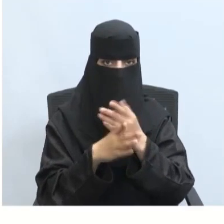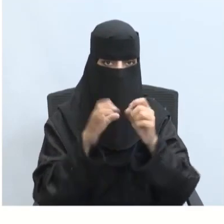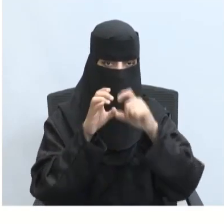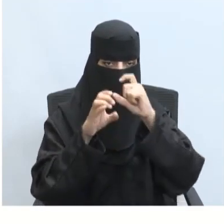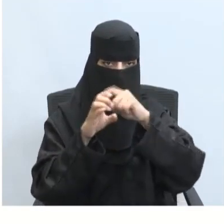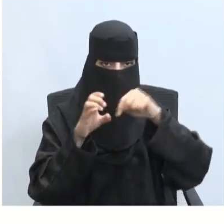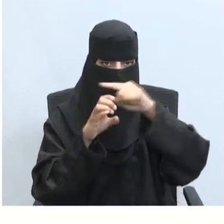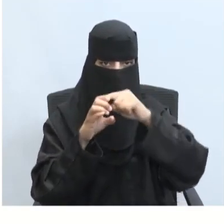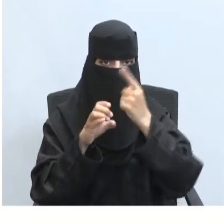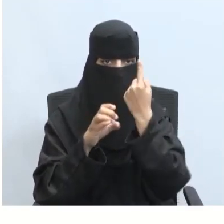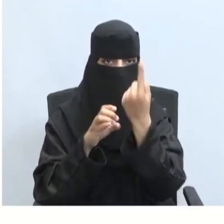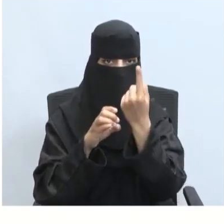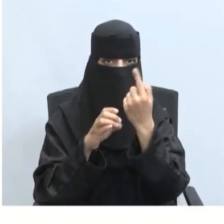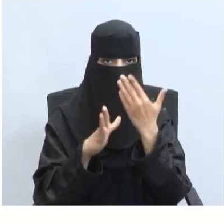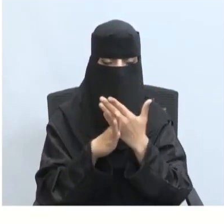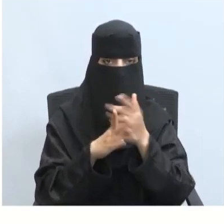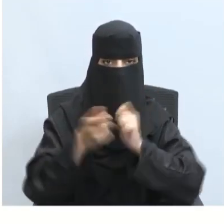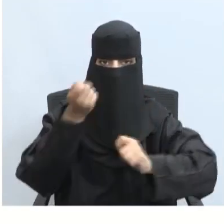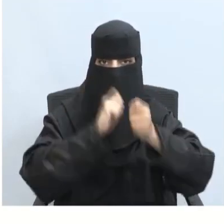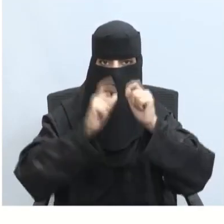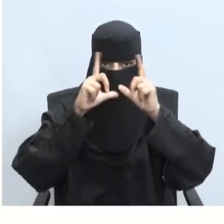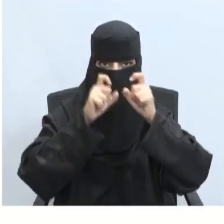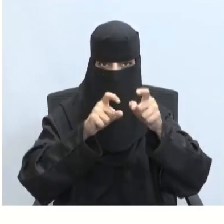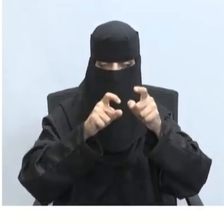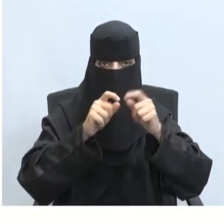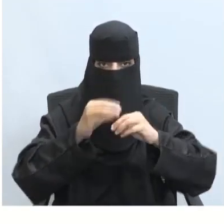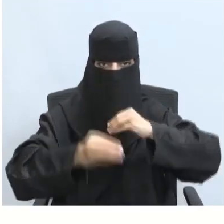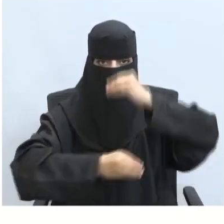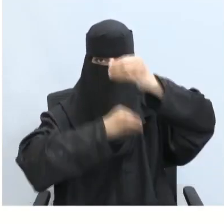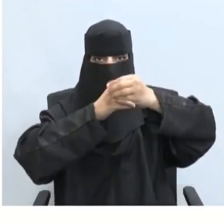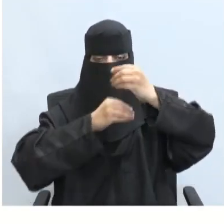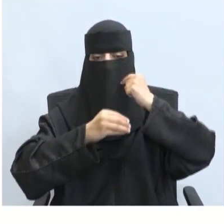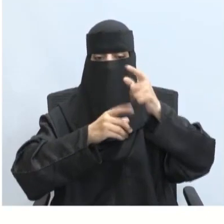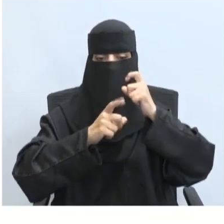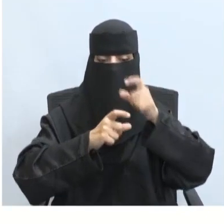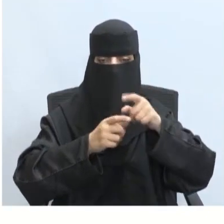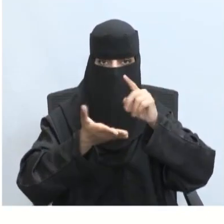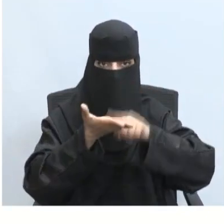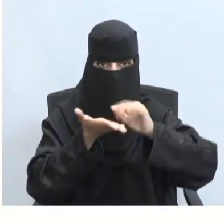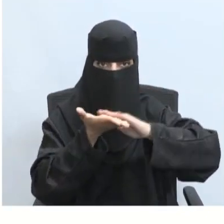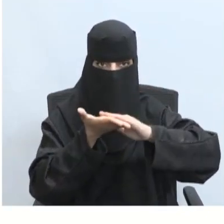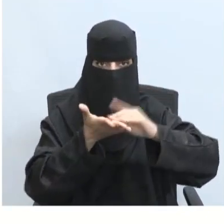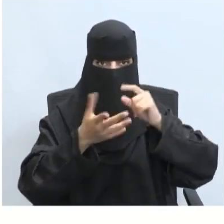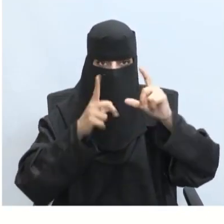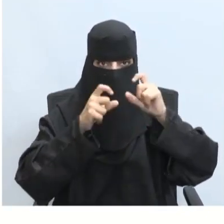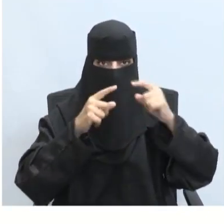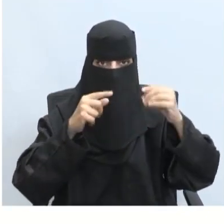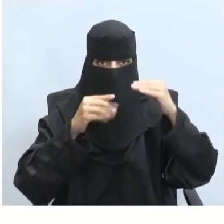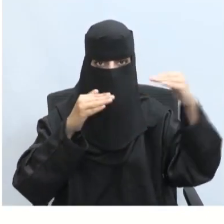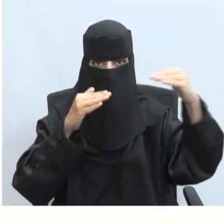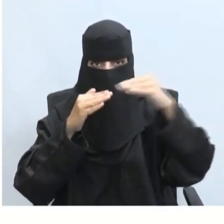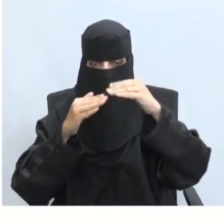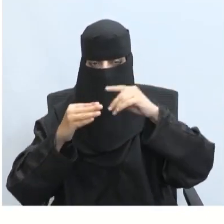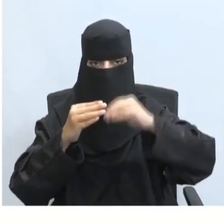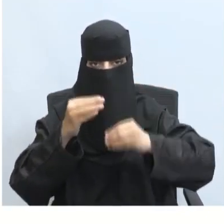مفرده اذا تكون للجسم صوره مقلوبه اذا هي عباره عن اله عاكسه تتكون من عدسه